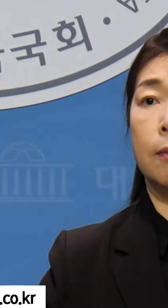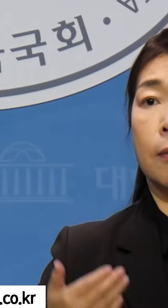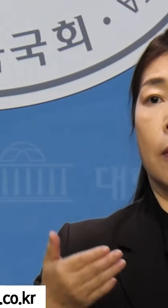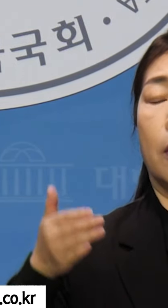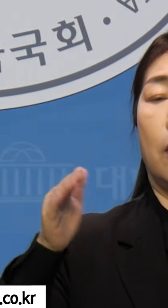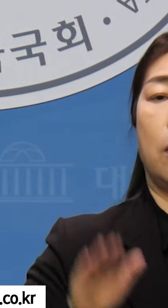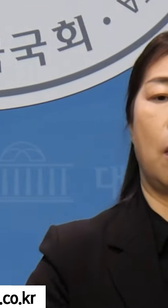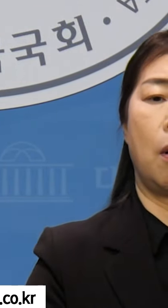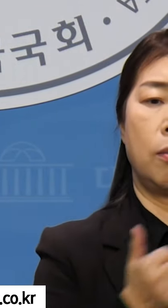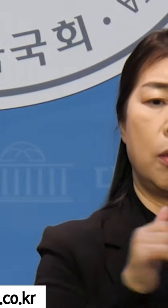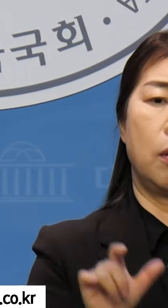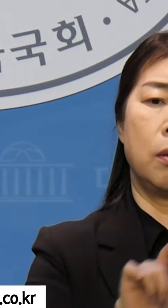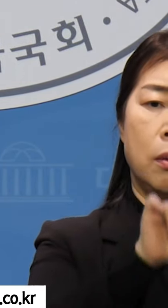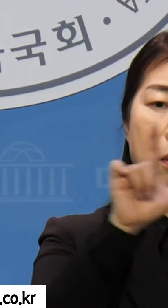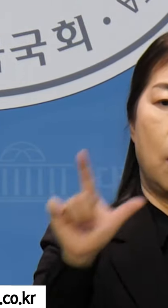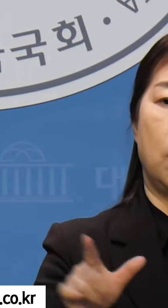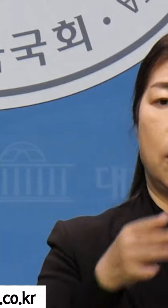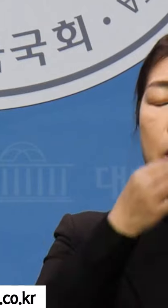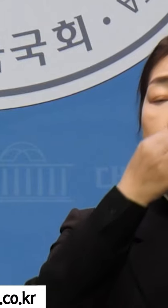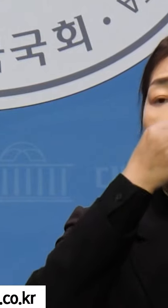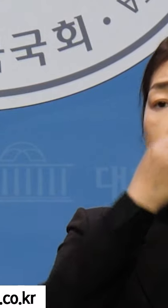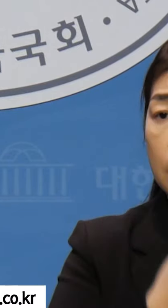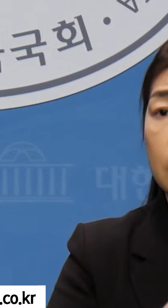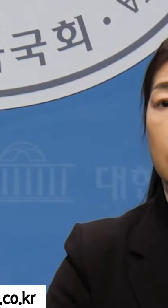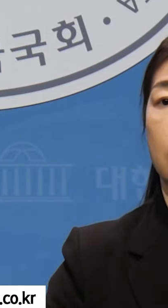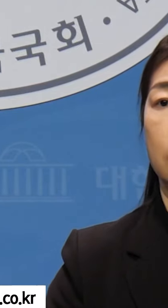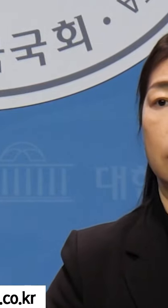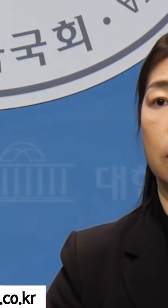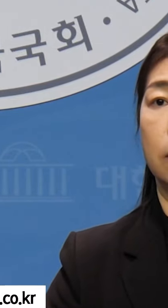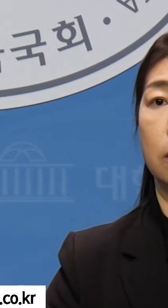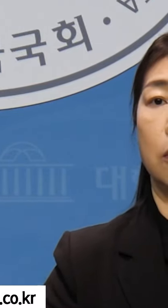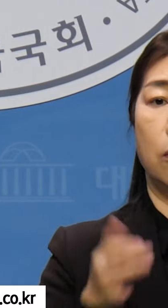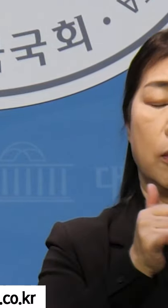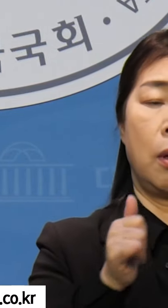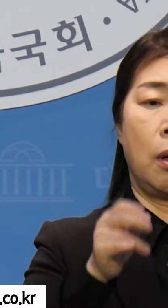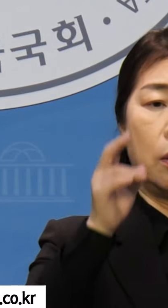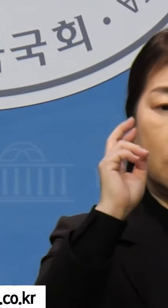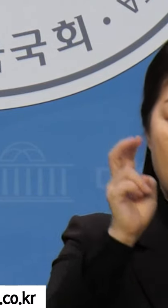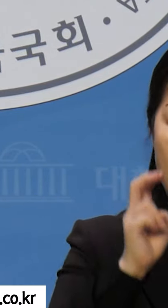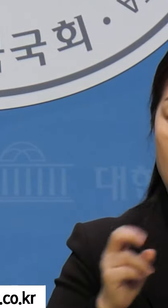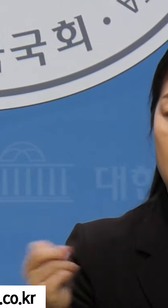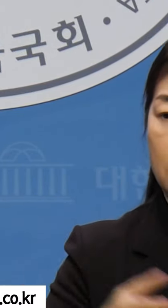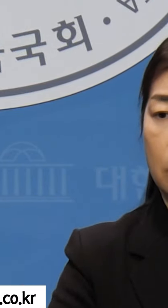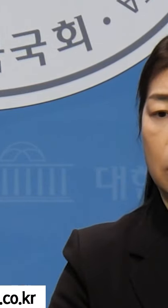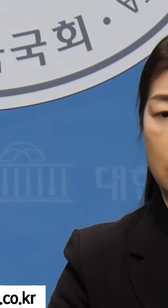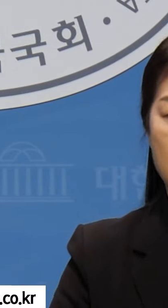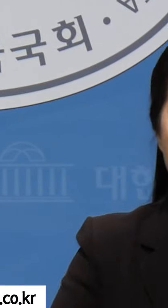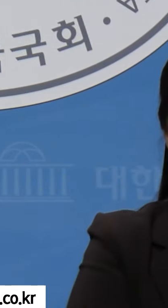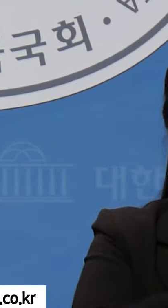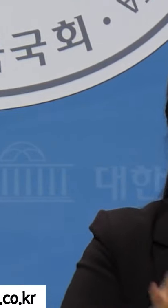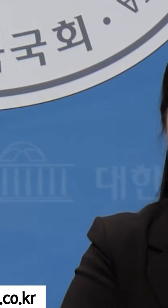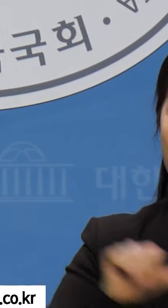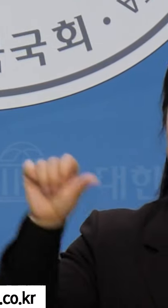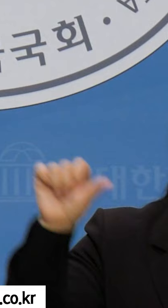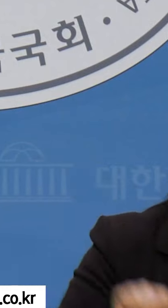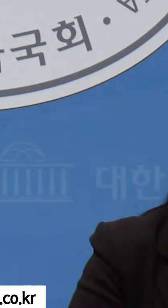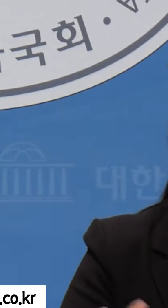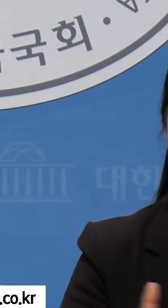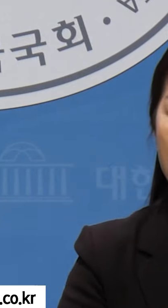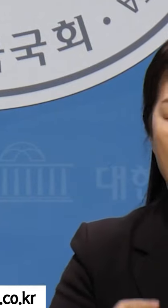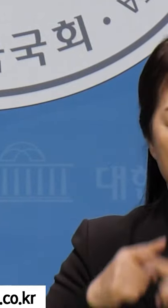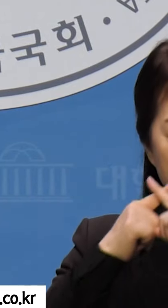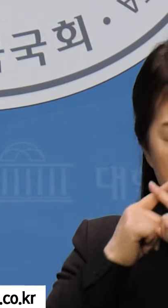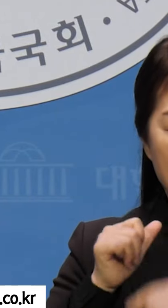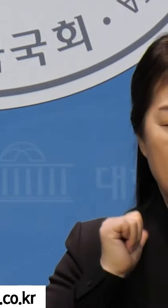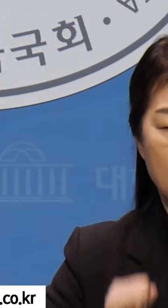그러나 국민의 삶이 너무도 힘겹습니다. 국민과 기업들은 매서운 경제 한파를 맨몸으로 견디고